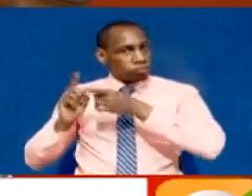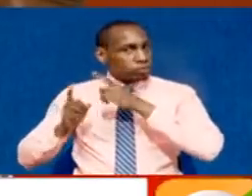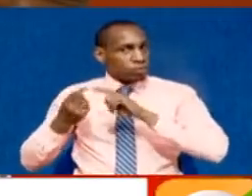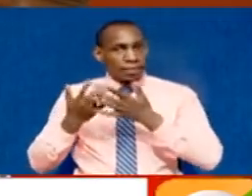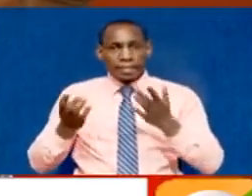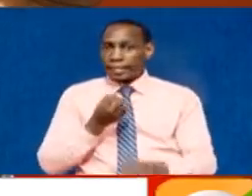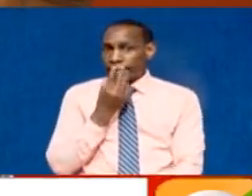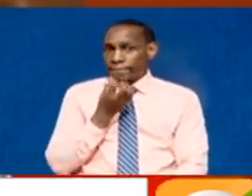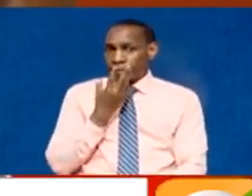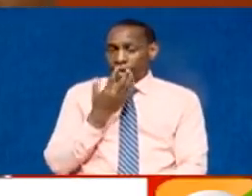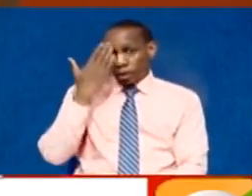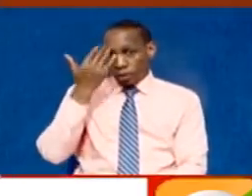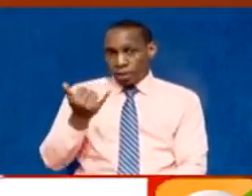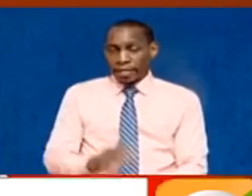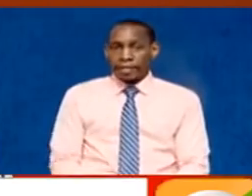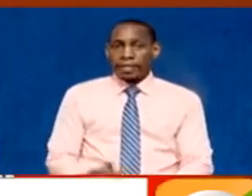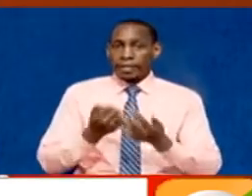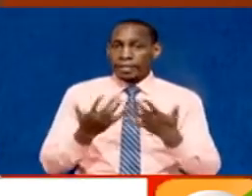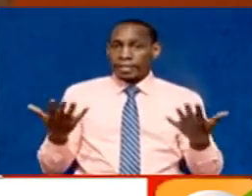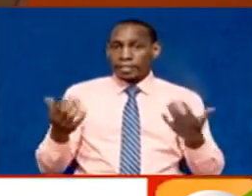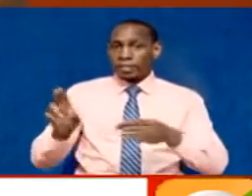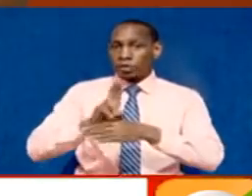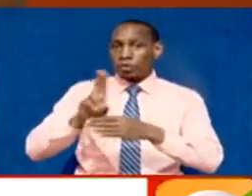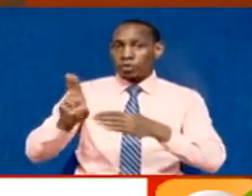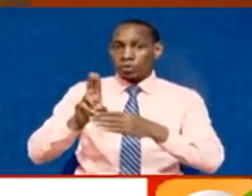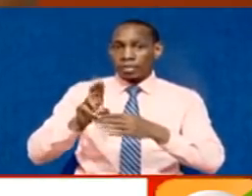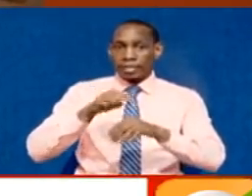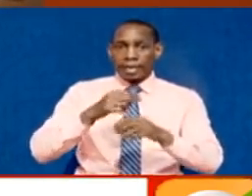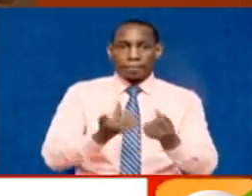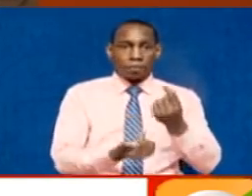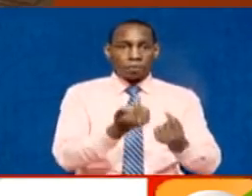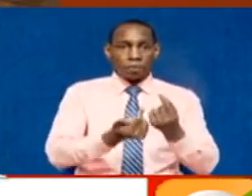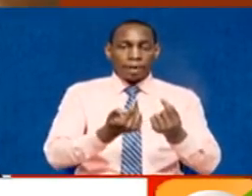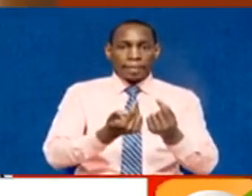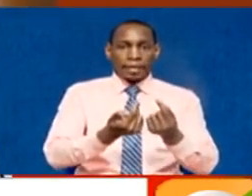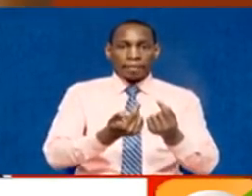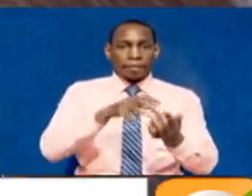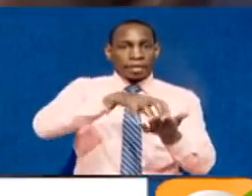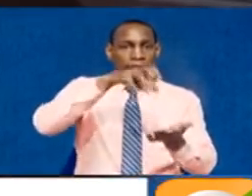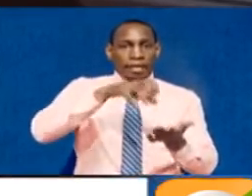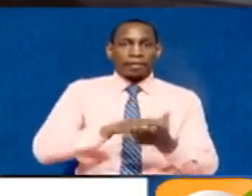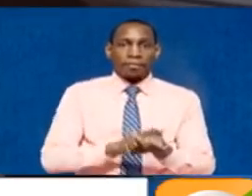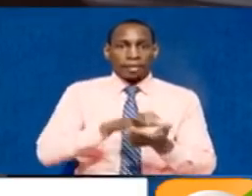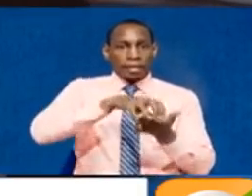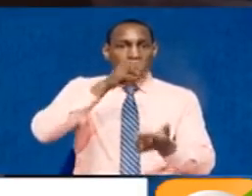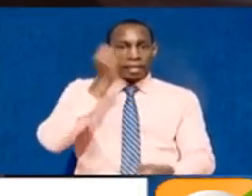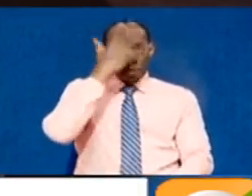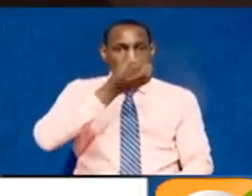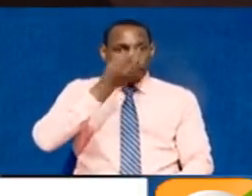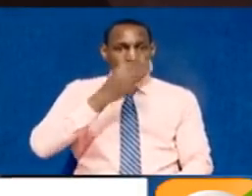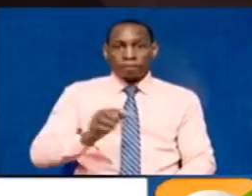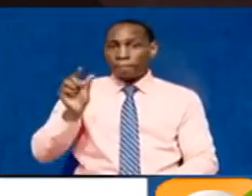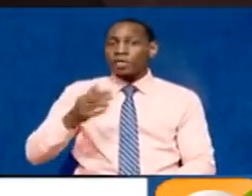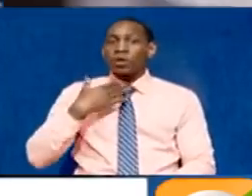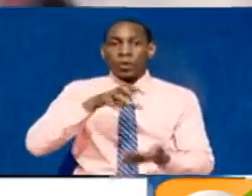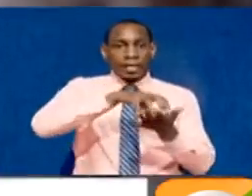ya flowers, kwa sababu hizo ni vitu zinatumika kwa keki, zina decorate keki. Unaweza pata mtu